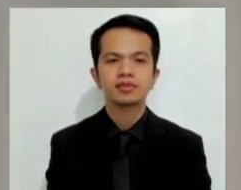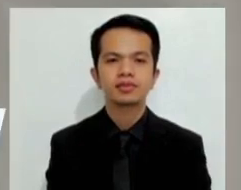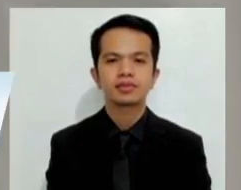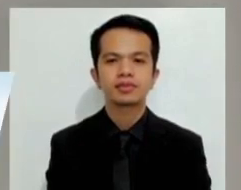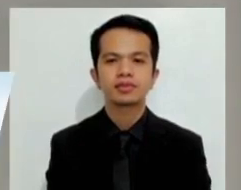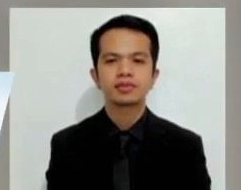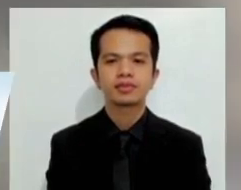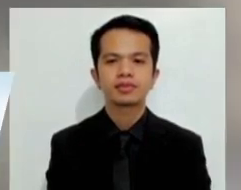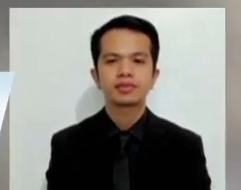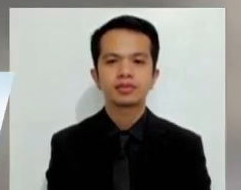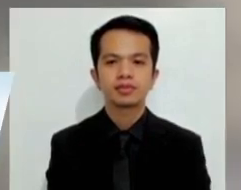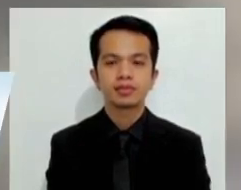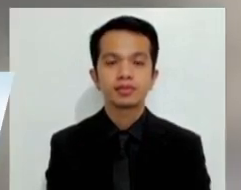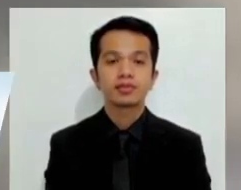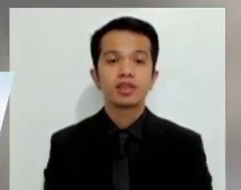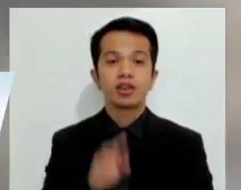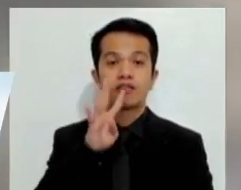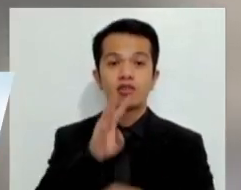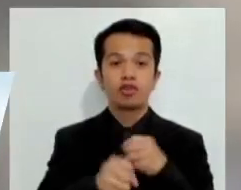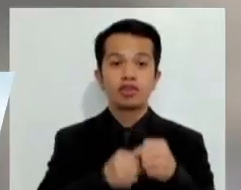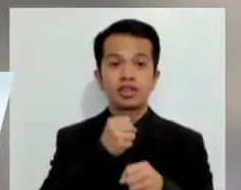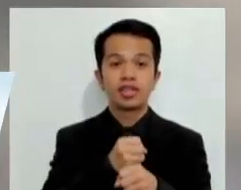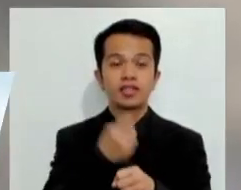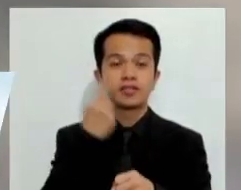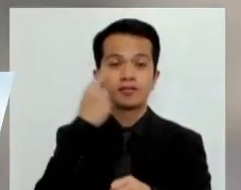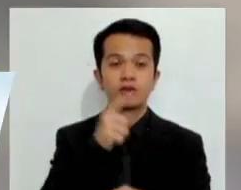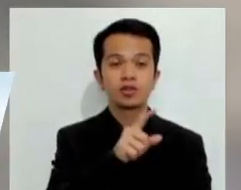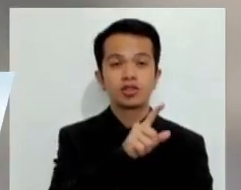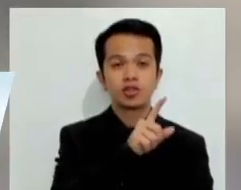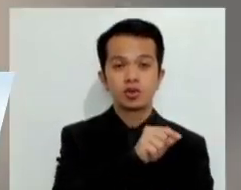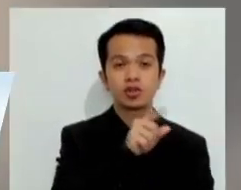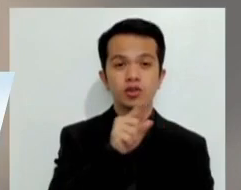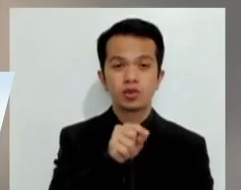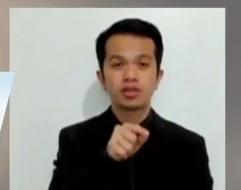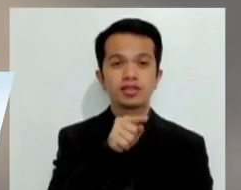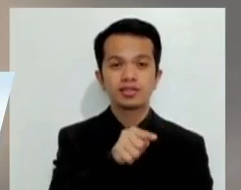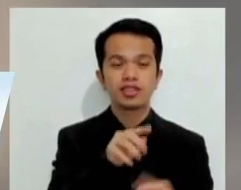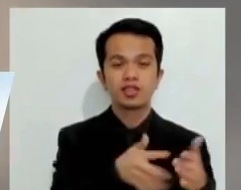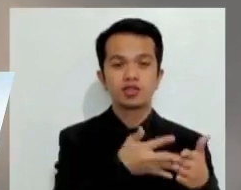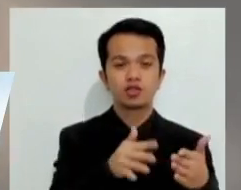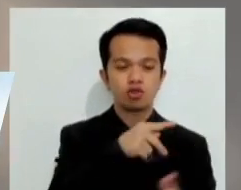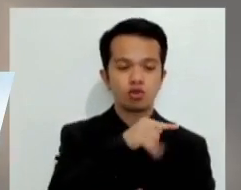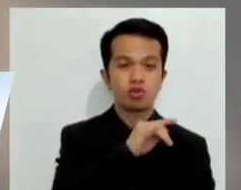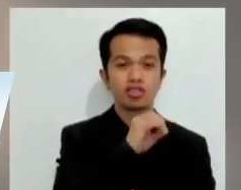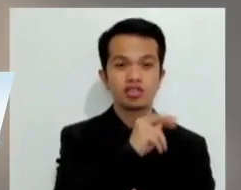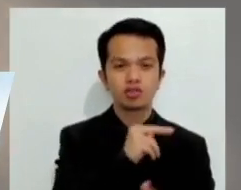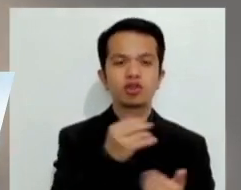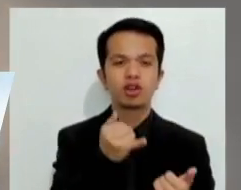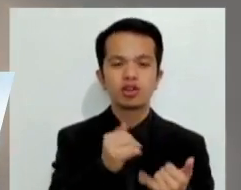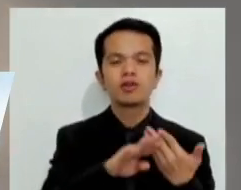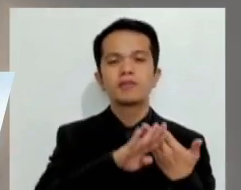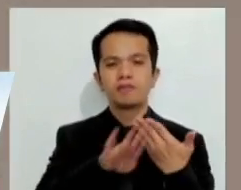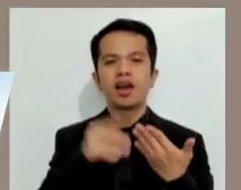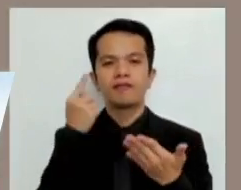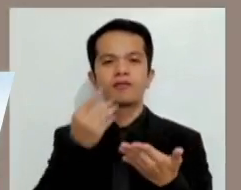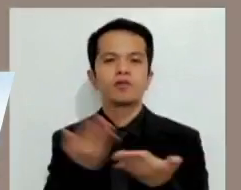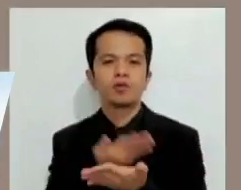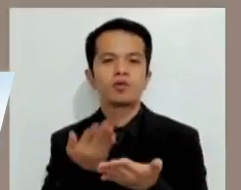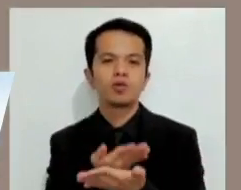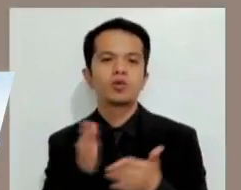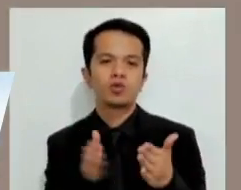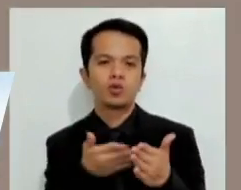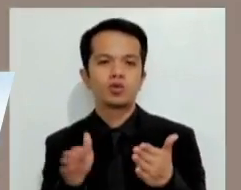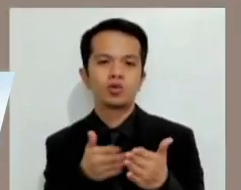4 years pagkatapos ng kanyang 2020 studio album na Positions, Ariana Grande is coming back for her latest single.